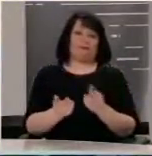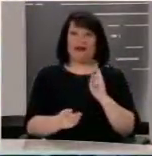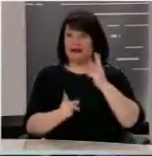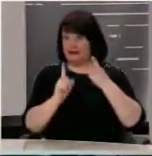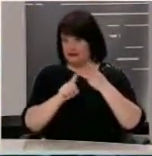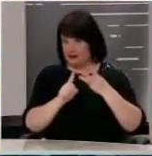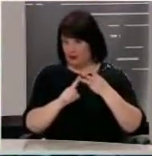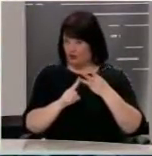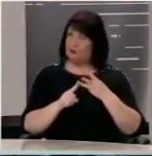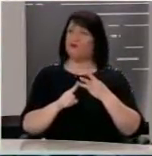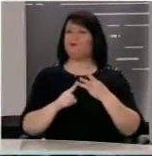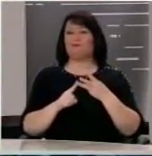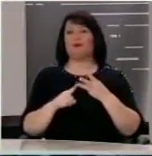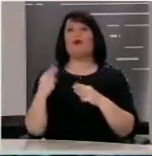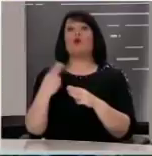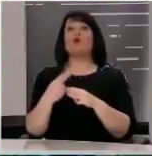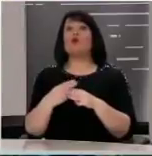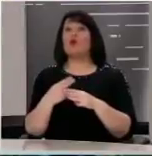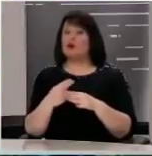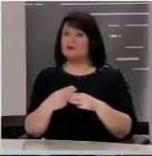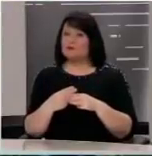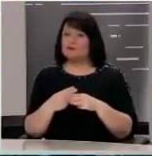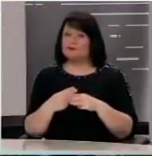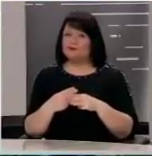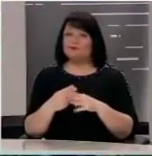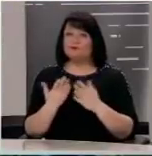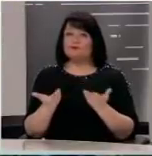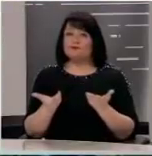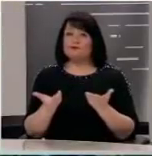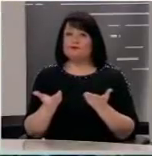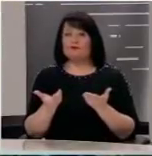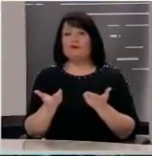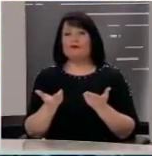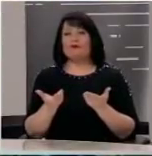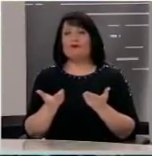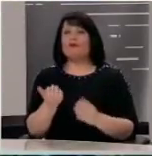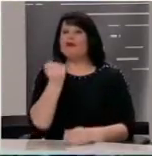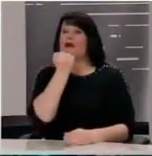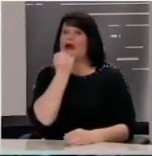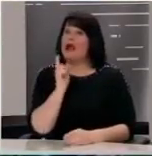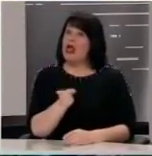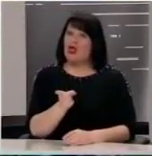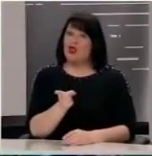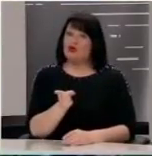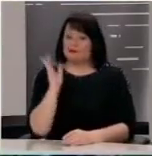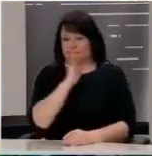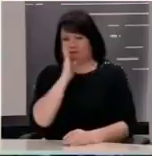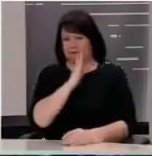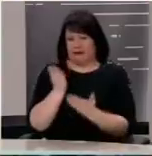τρίτον, και σημαντικότερον, κάνετε λάθος και